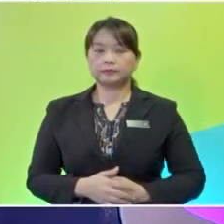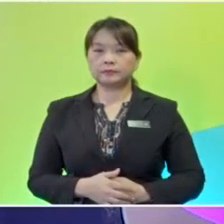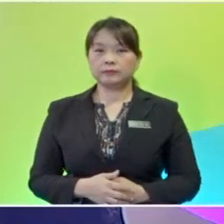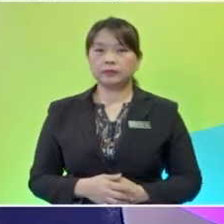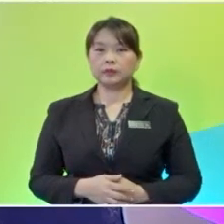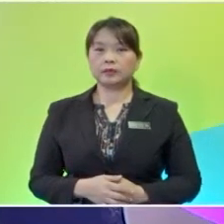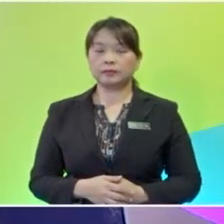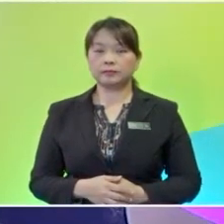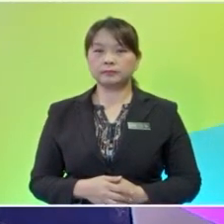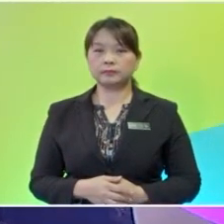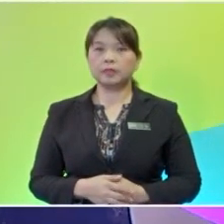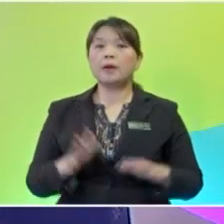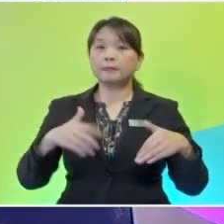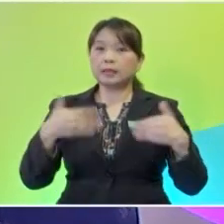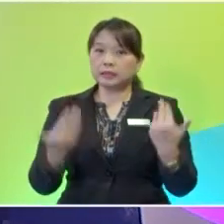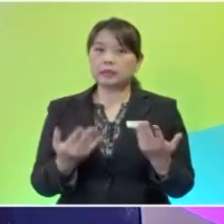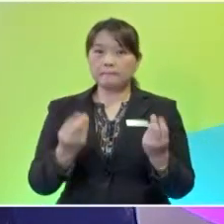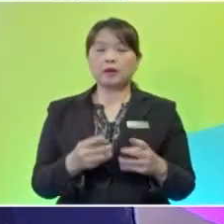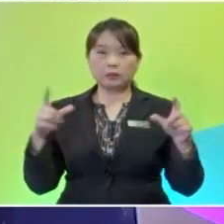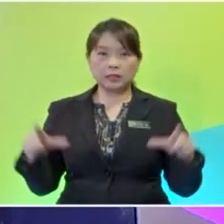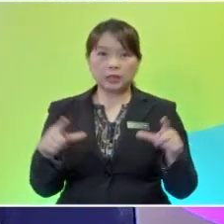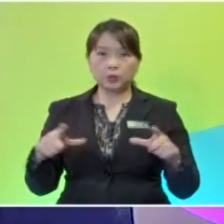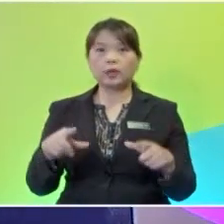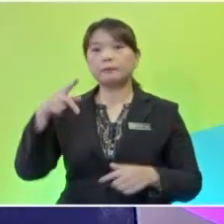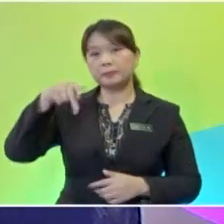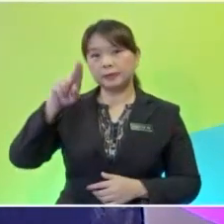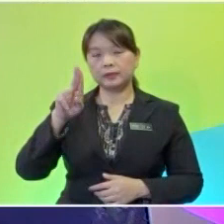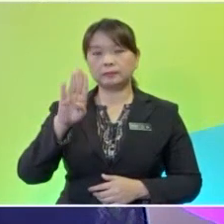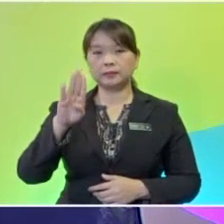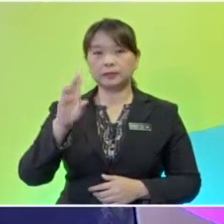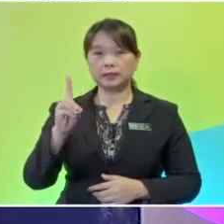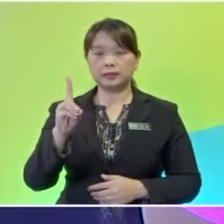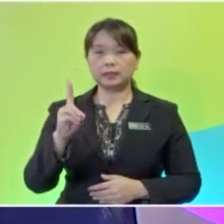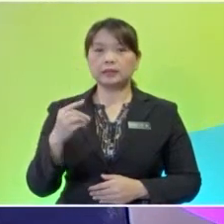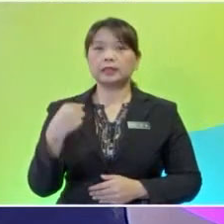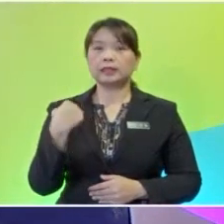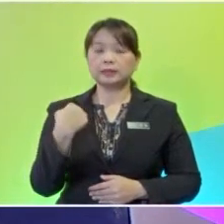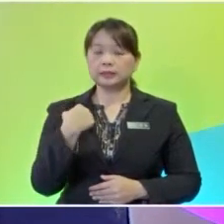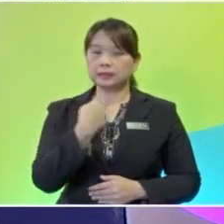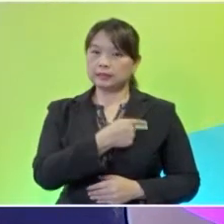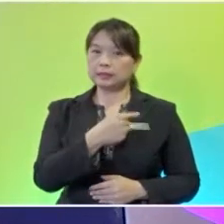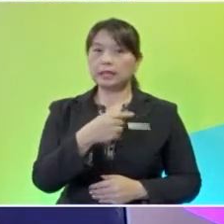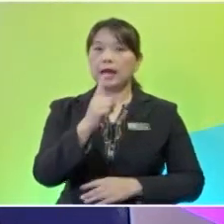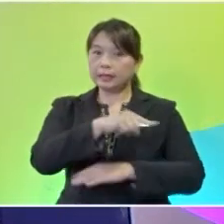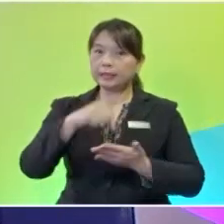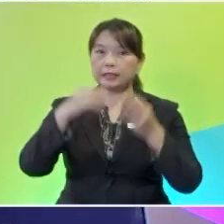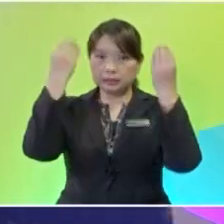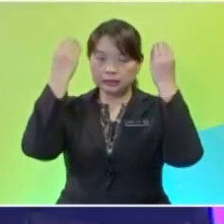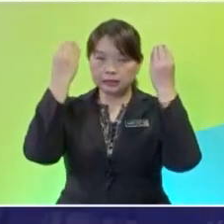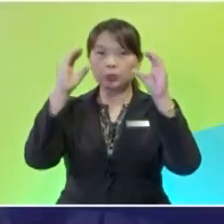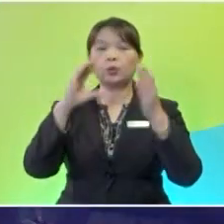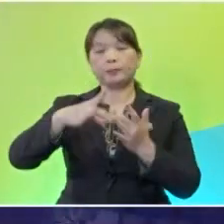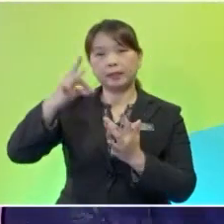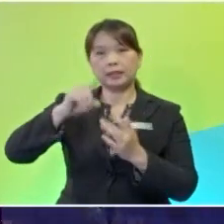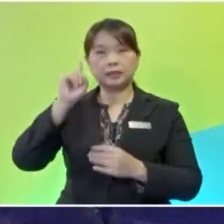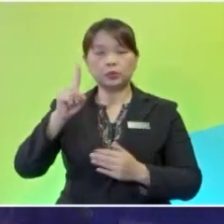何说实践这一个这样的一个课堂评估呢？今天我选择了阅读技能作为一个示例啊，作为一个